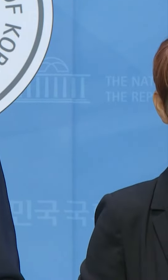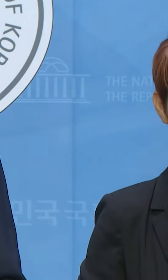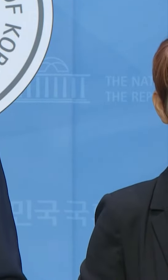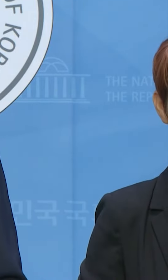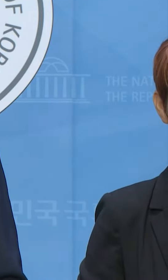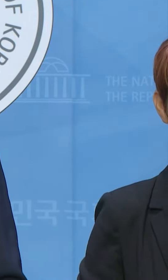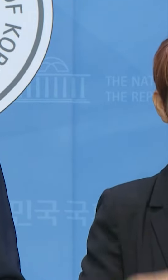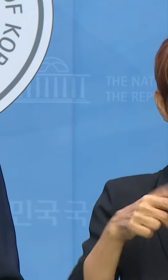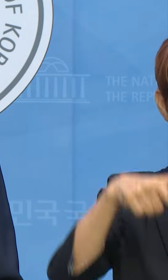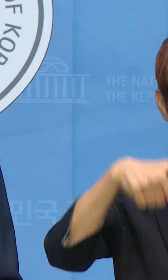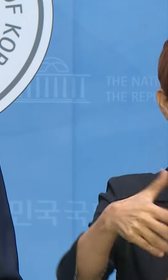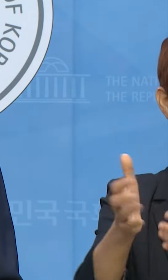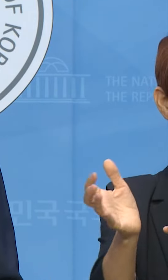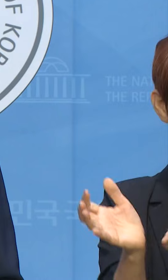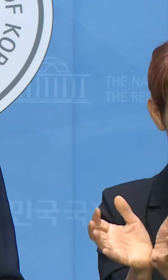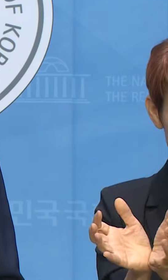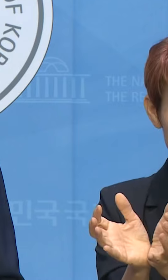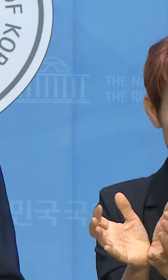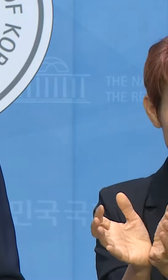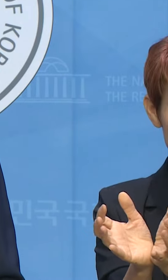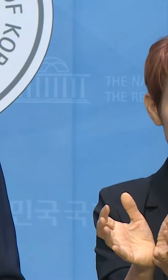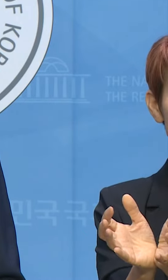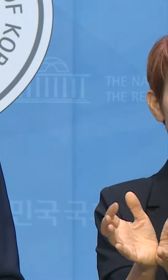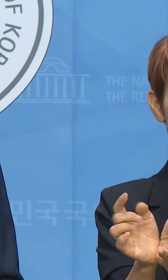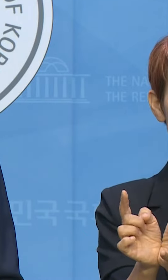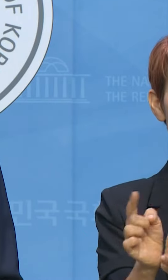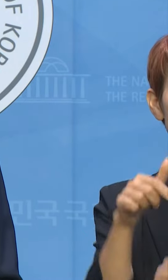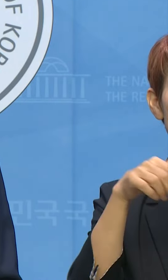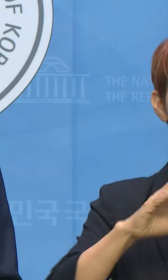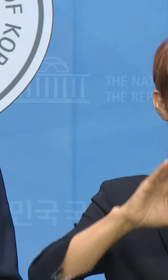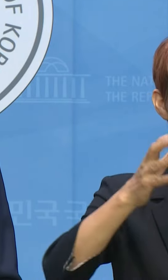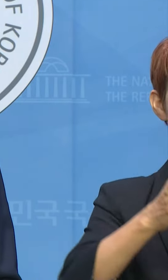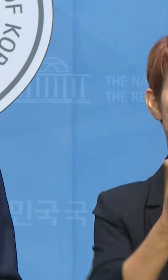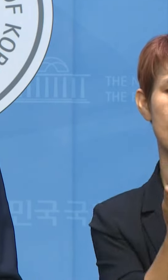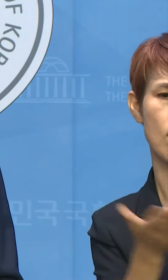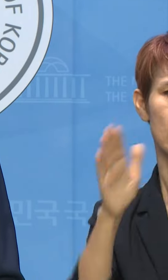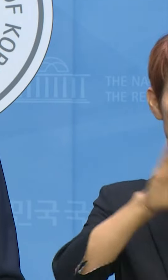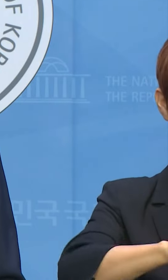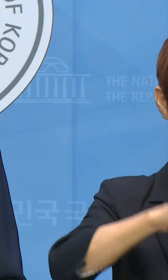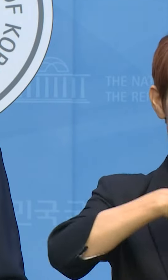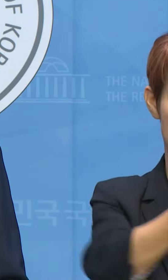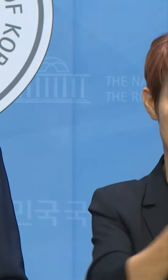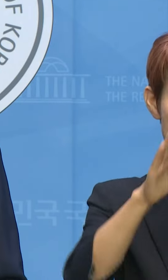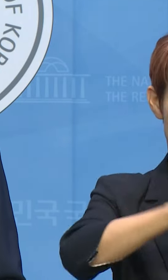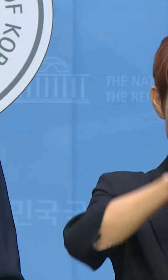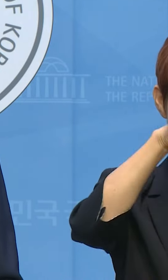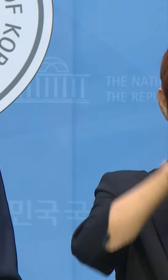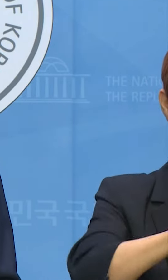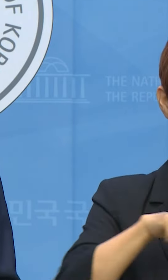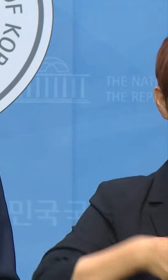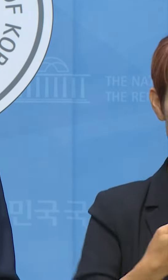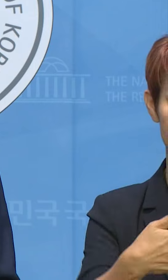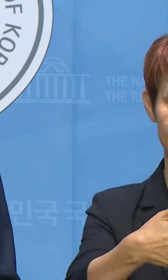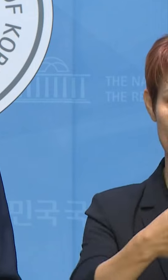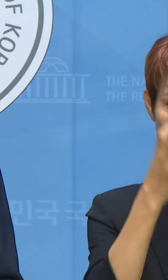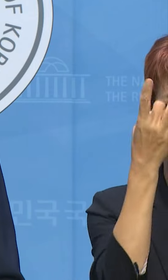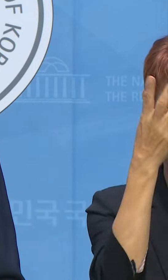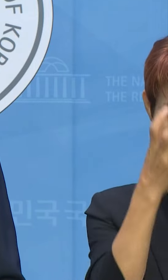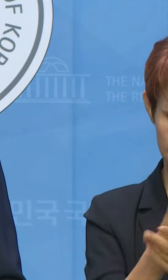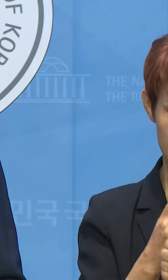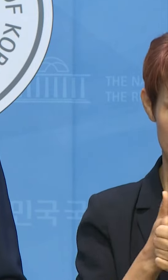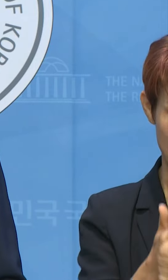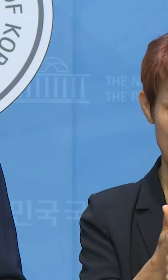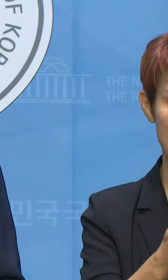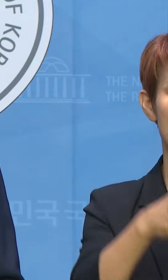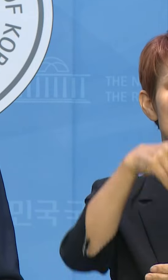조국이 이끄는 조국 혁신당 조국 혁신과 정치 혁신을 위해 우리 자신이 세운 원칙에 따라